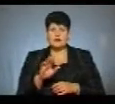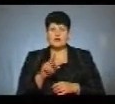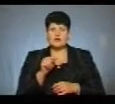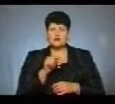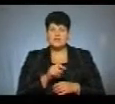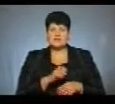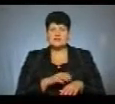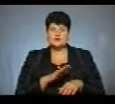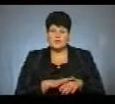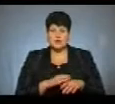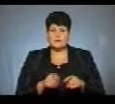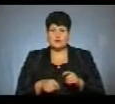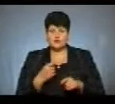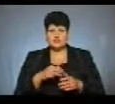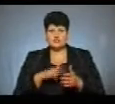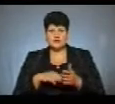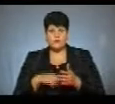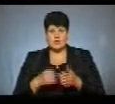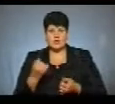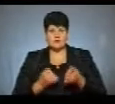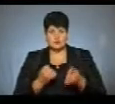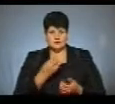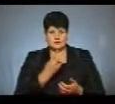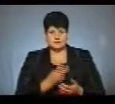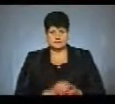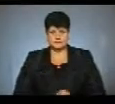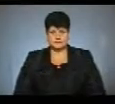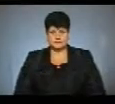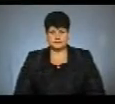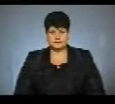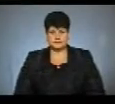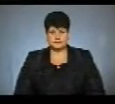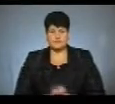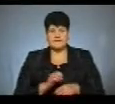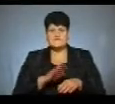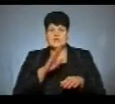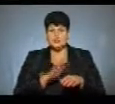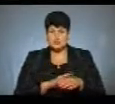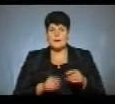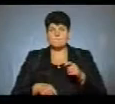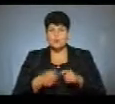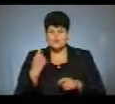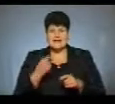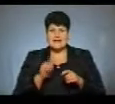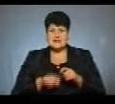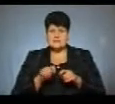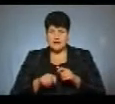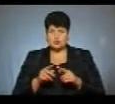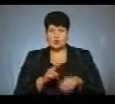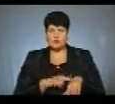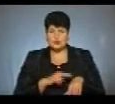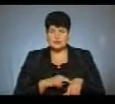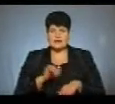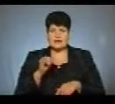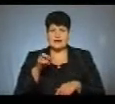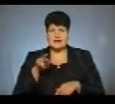фіксували порушення і штрафували водіїв, бачила Марія Котенко. Фіксує порушення інспектор патрульної поліції в області